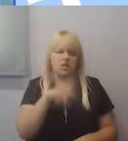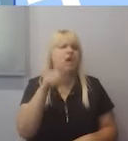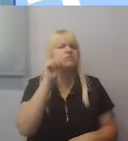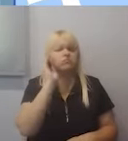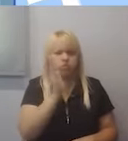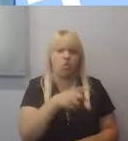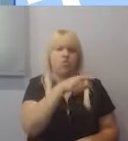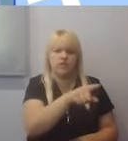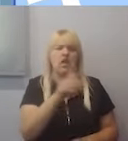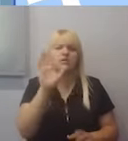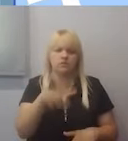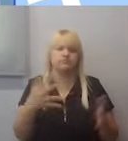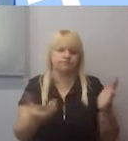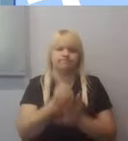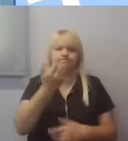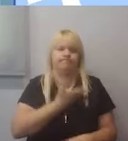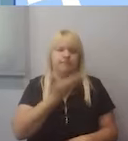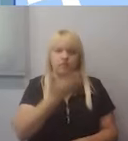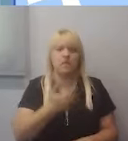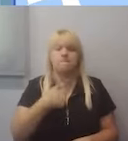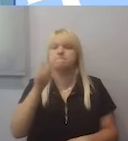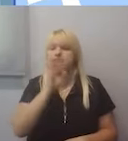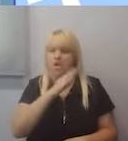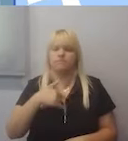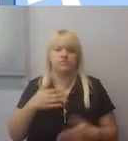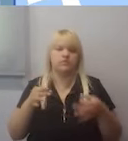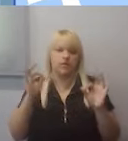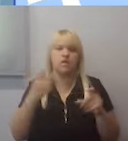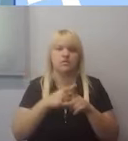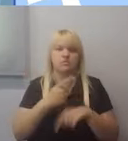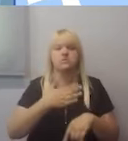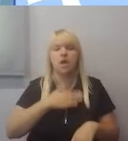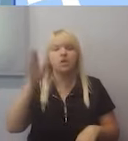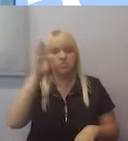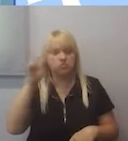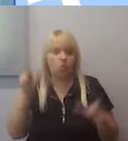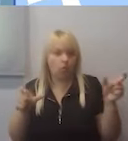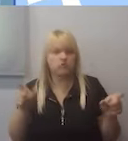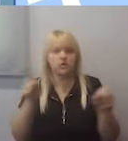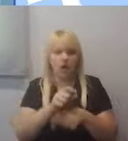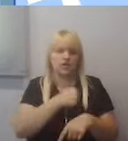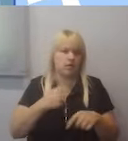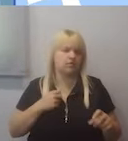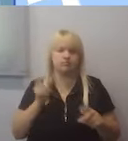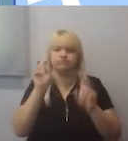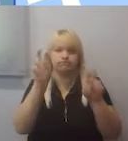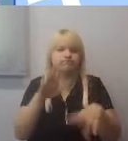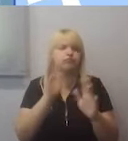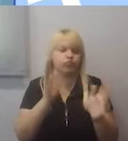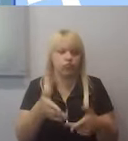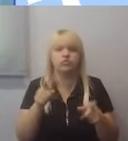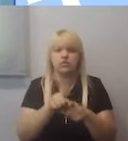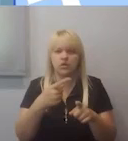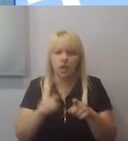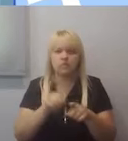izietu un mani kā mātei tas ļoti svarīgi tāpēc mani puikas ies armijā un arī jūs visus aicinu domāt par to kā celt